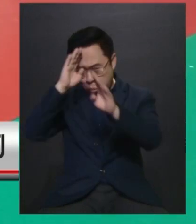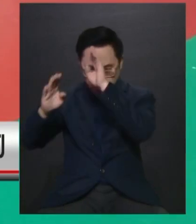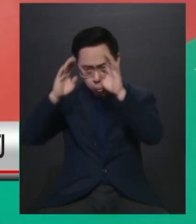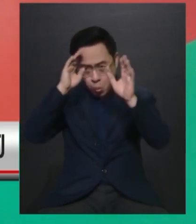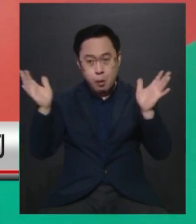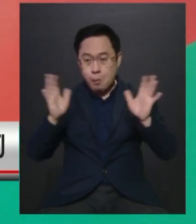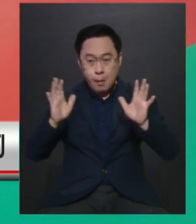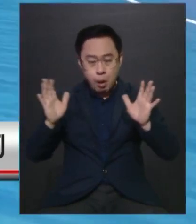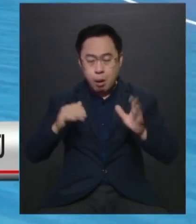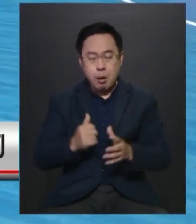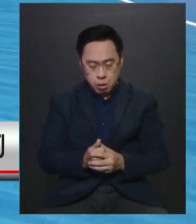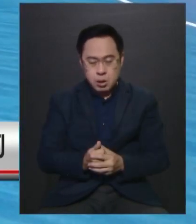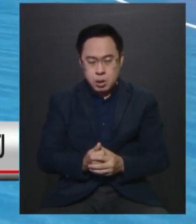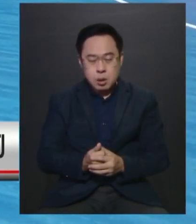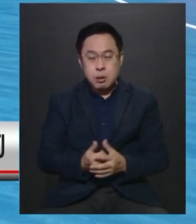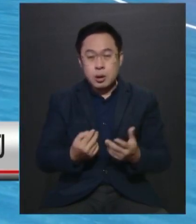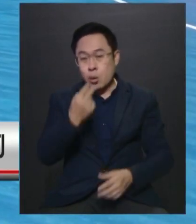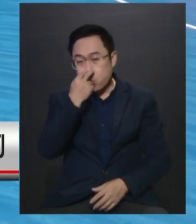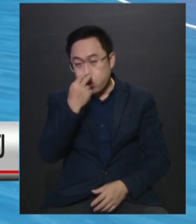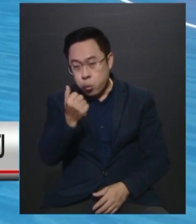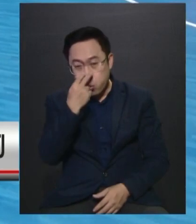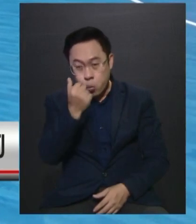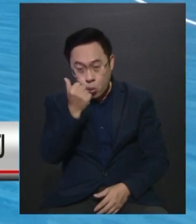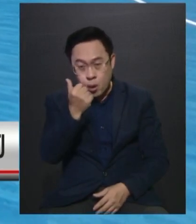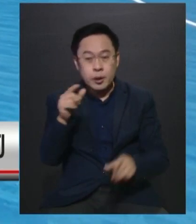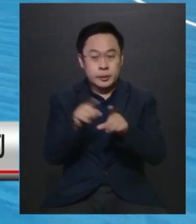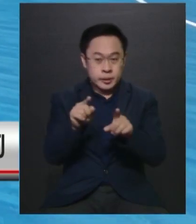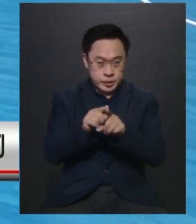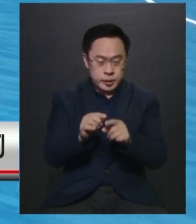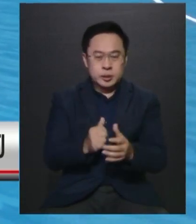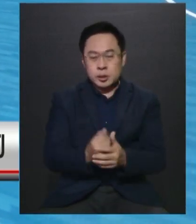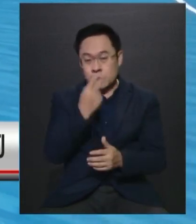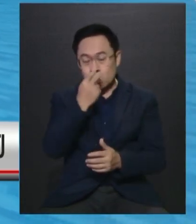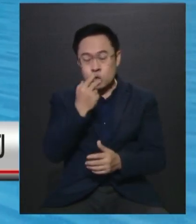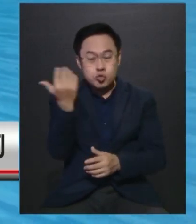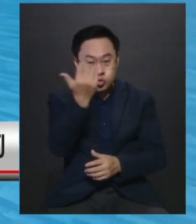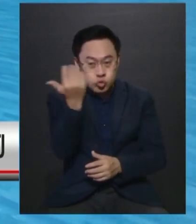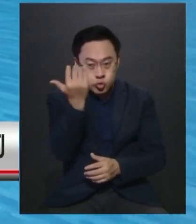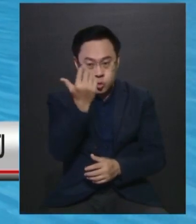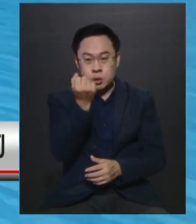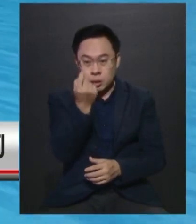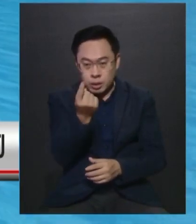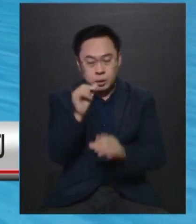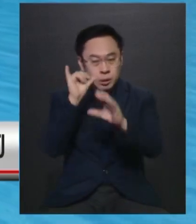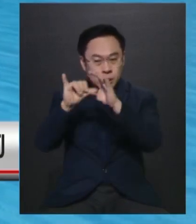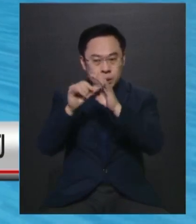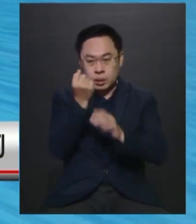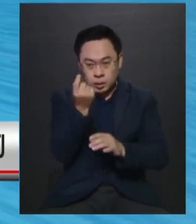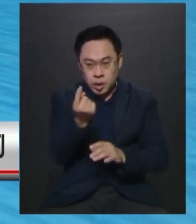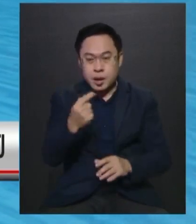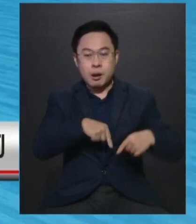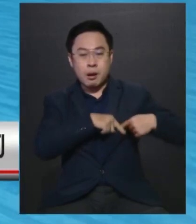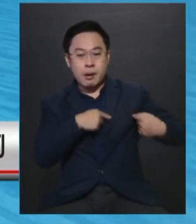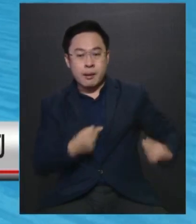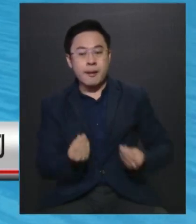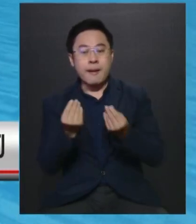ว่าจะไม่ได้อยู่ใกล้ขอบสนามไม่ได้มีบัตรเข้าชมเกมการแข่งขันก็ติดตามการถ่ายทอดสดส่งกำลังใจให้กับนักกีฬาไทยกันได้นะคะเ